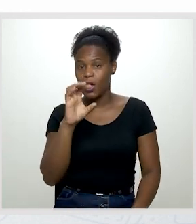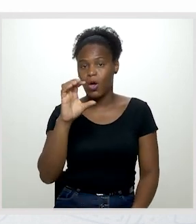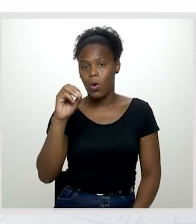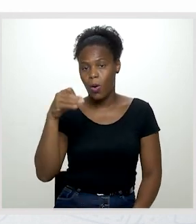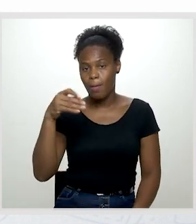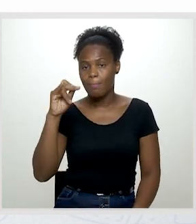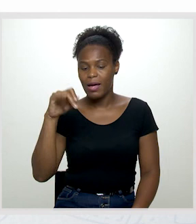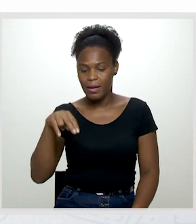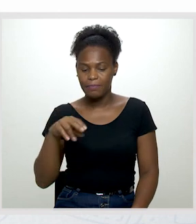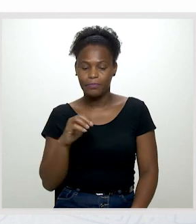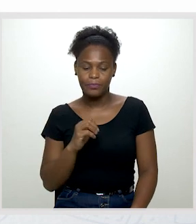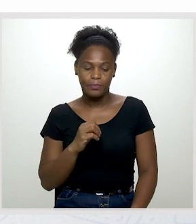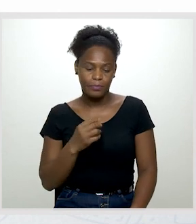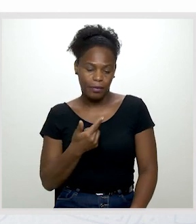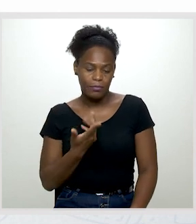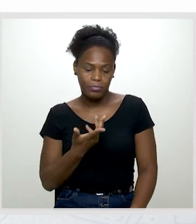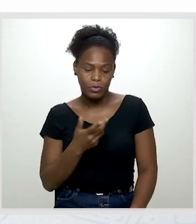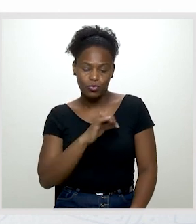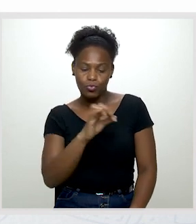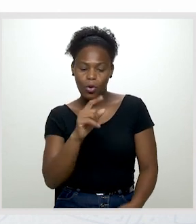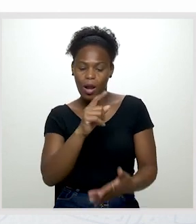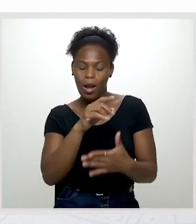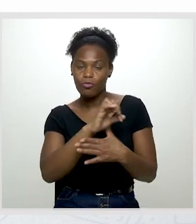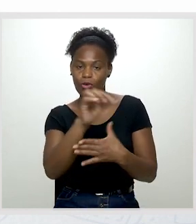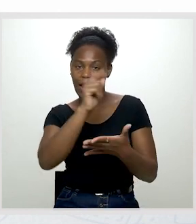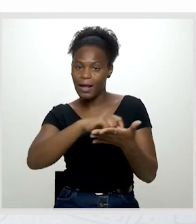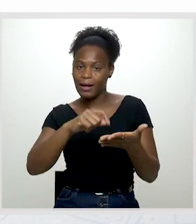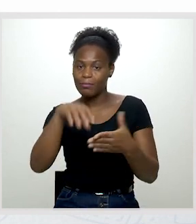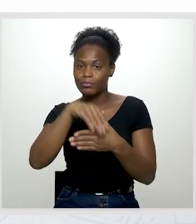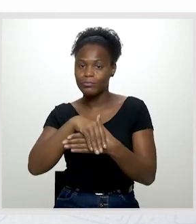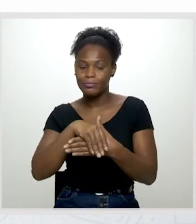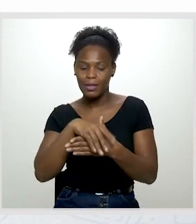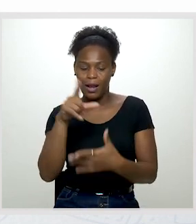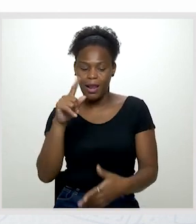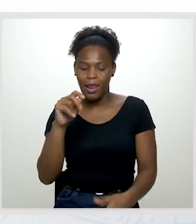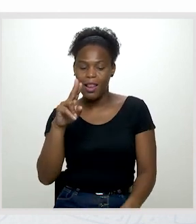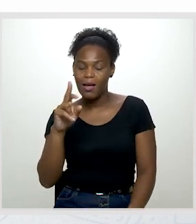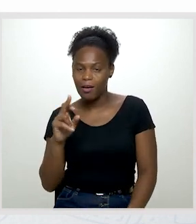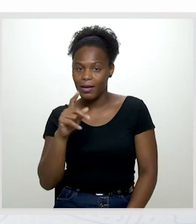direct, tu leur écris une lettre.